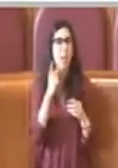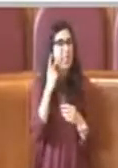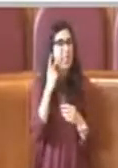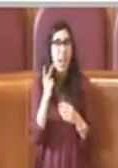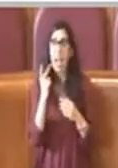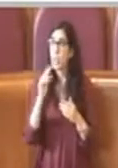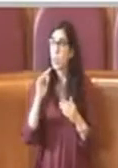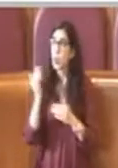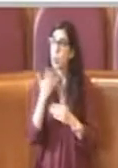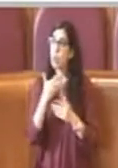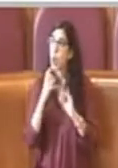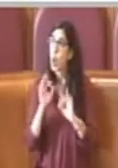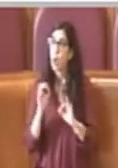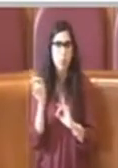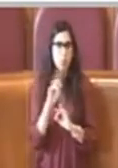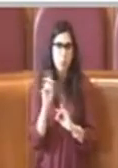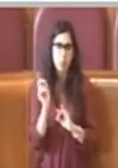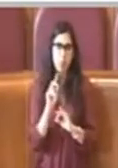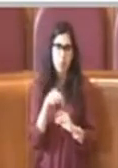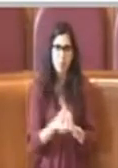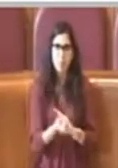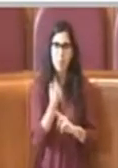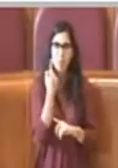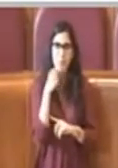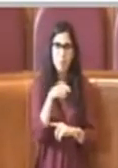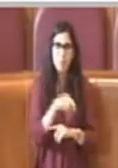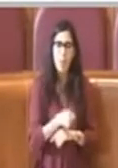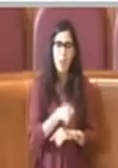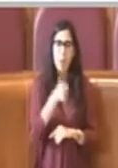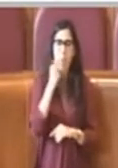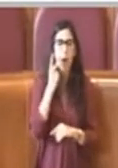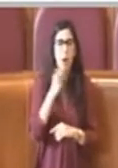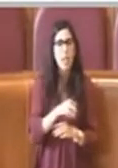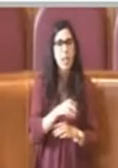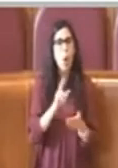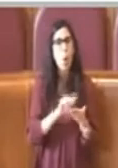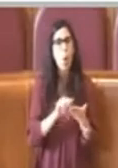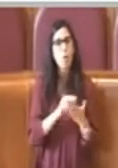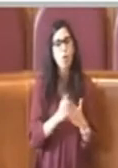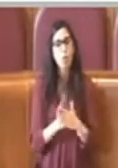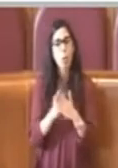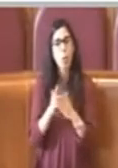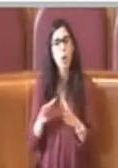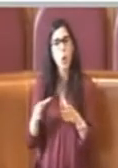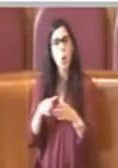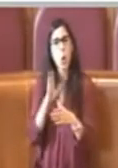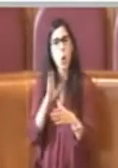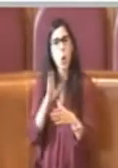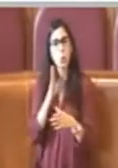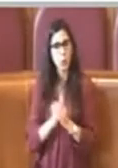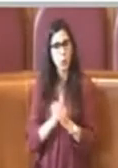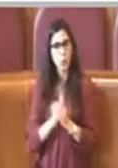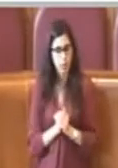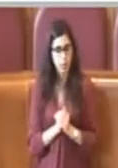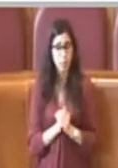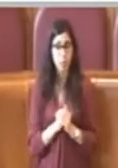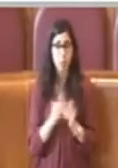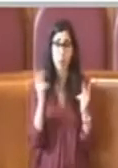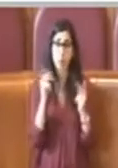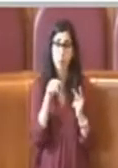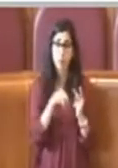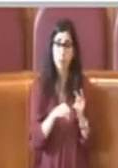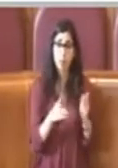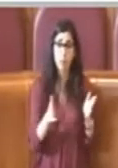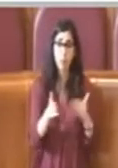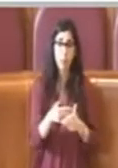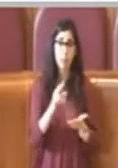disposizione delle consulte in generale uffici di supporto. È vero che è dedicato a questa tematica